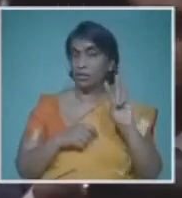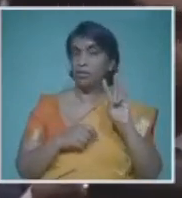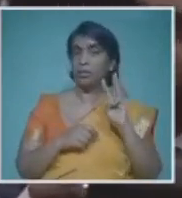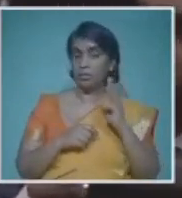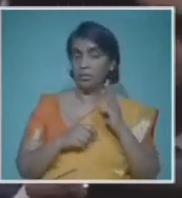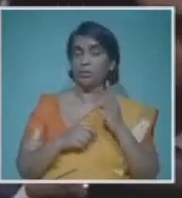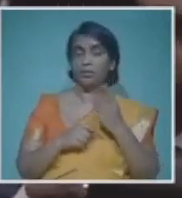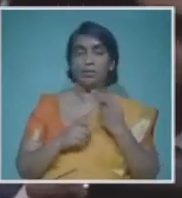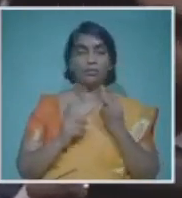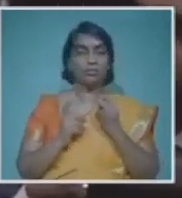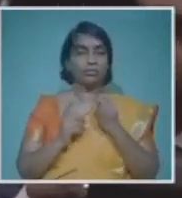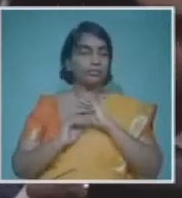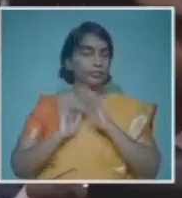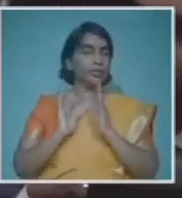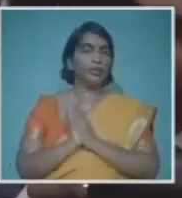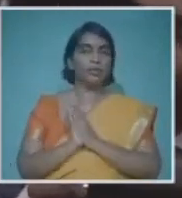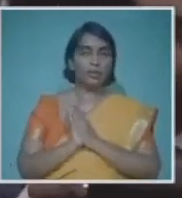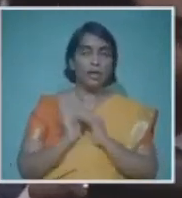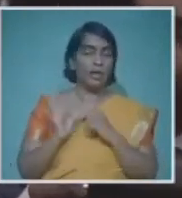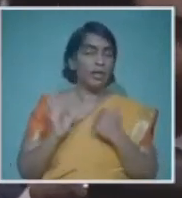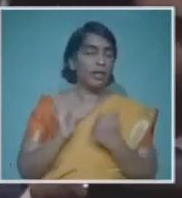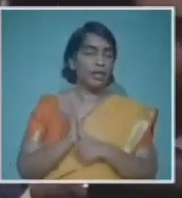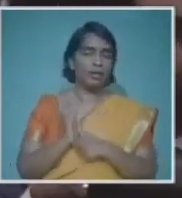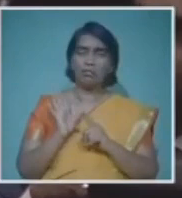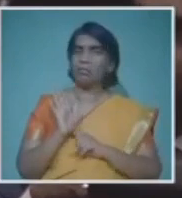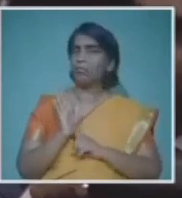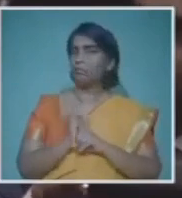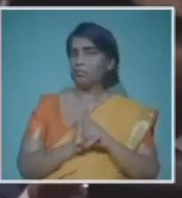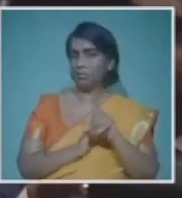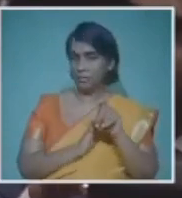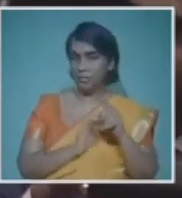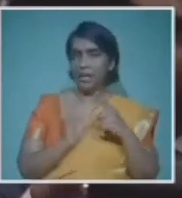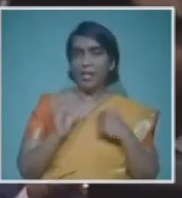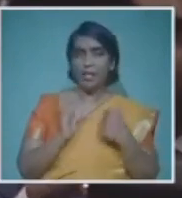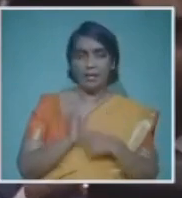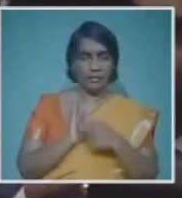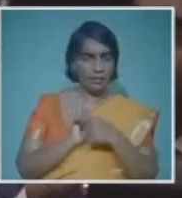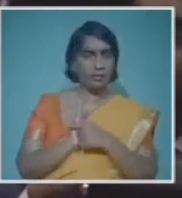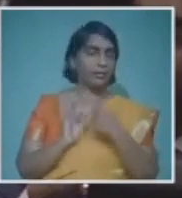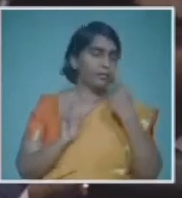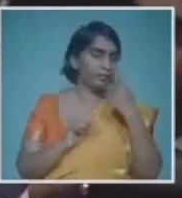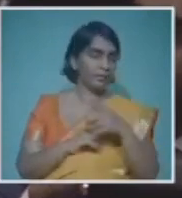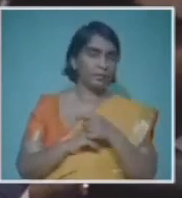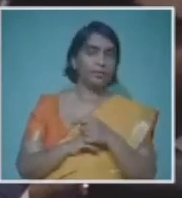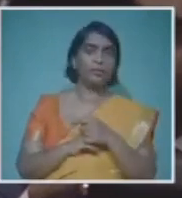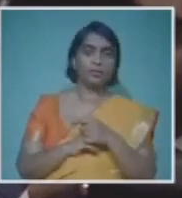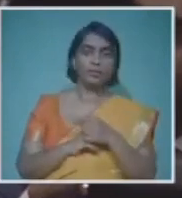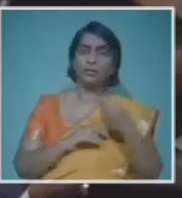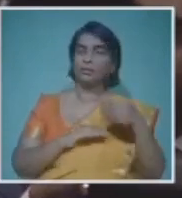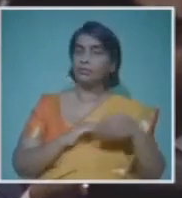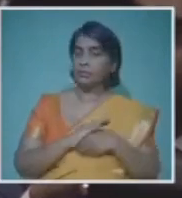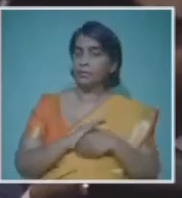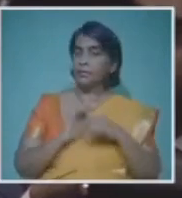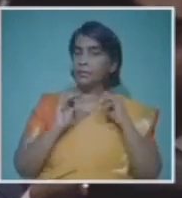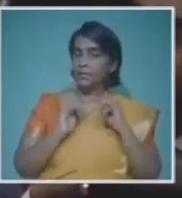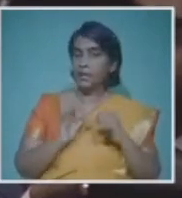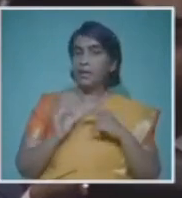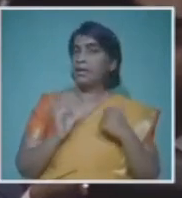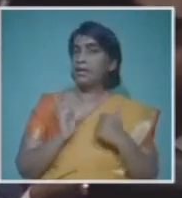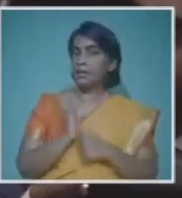සහ බැරකම් ප්‍රකාශය පනත ඉතාම යල්පැන ගියපු පනතක්. ඒක නිසා අල්ලස් දූෂණ